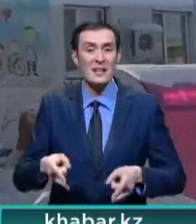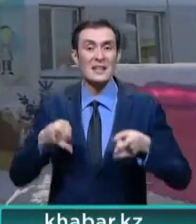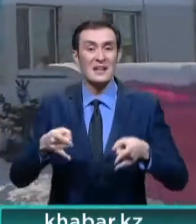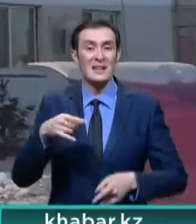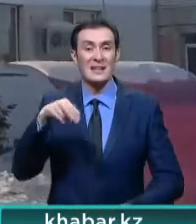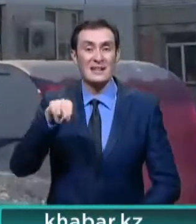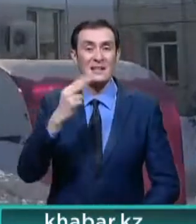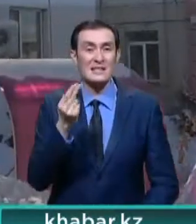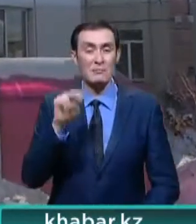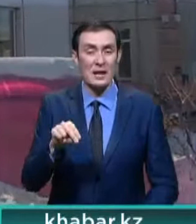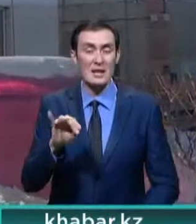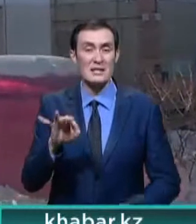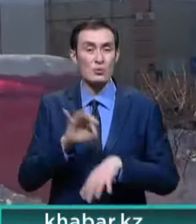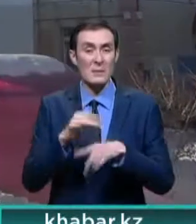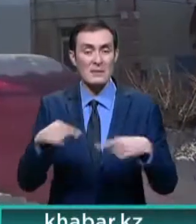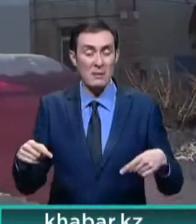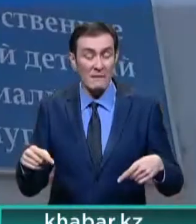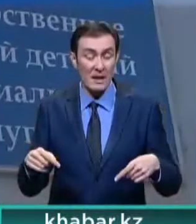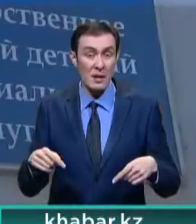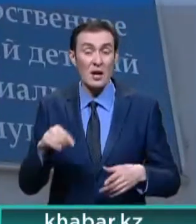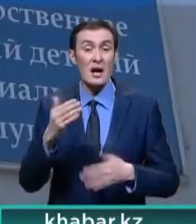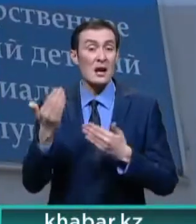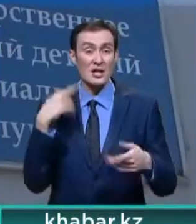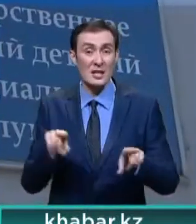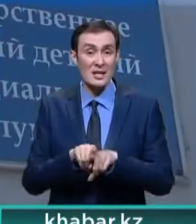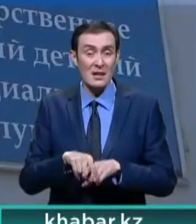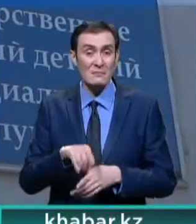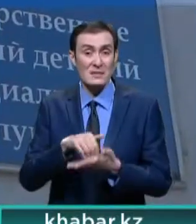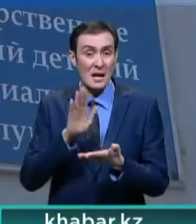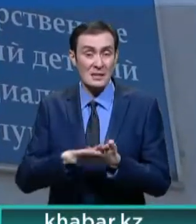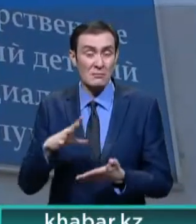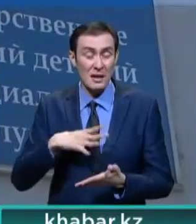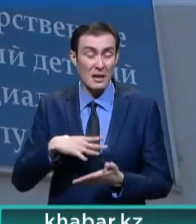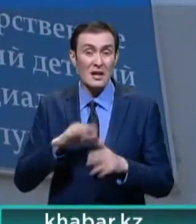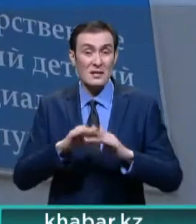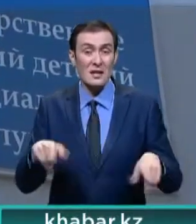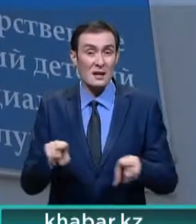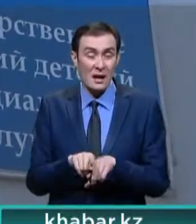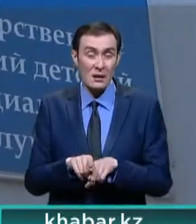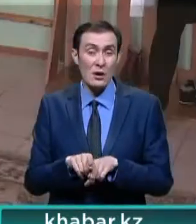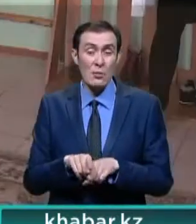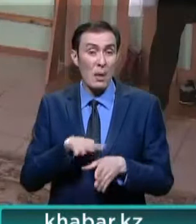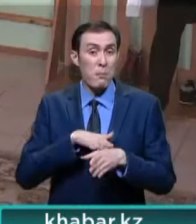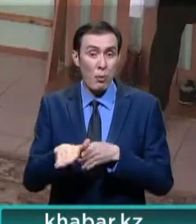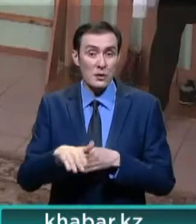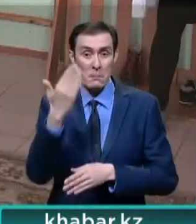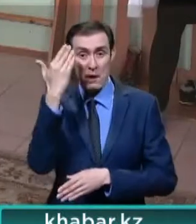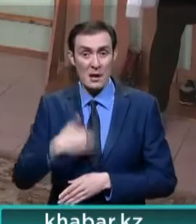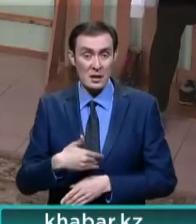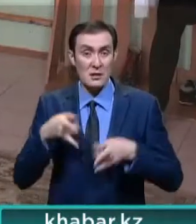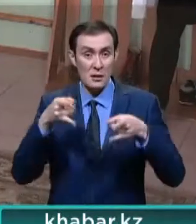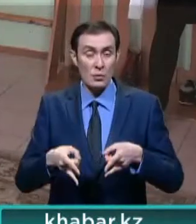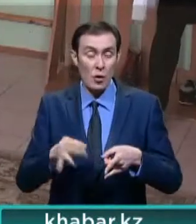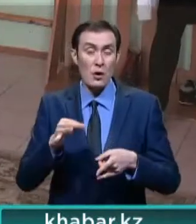и сопутствующими заболеваниями. Причем раньше такие диагнозы обрекали детей, как правило, на полный паралич.